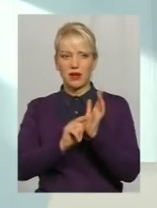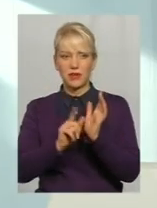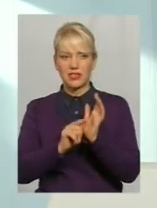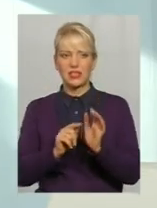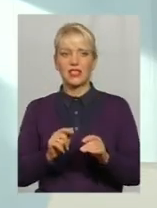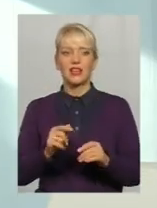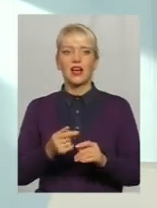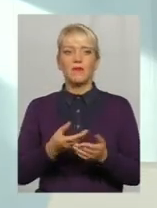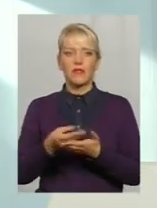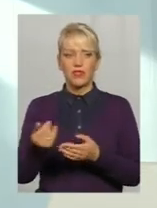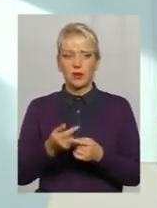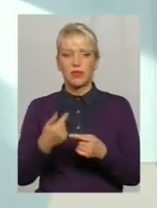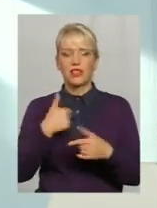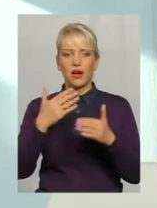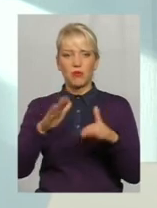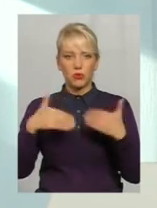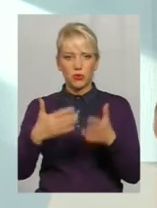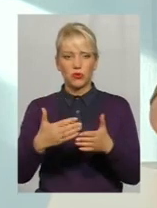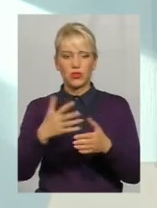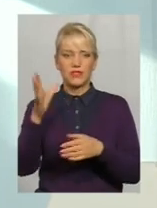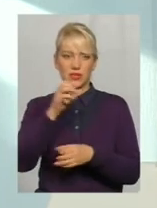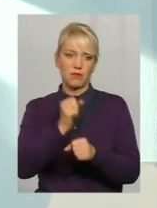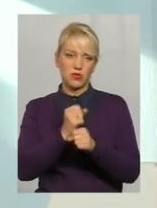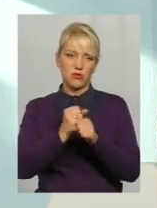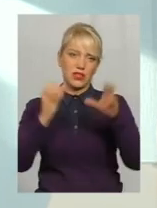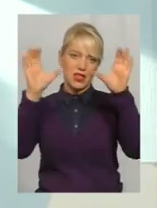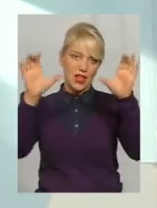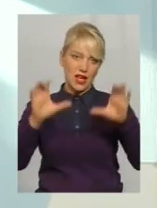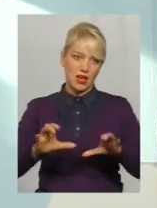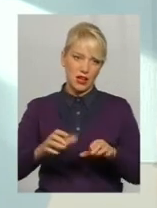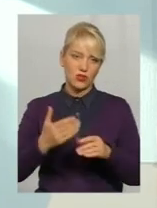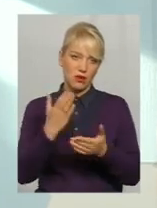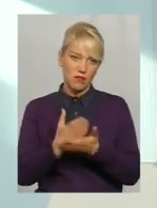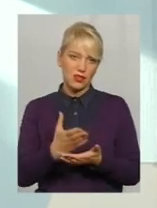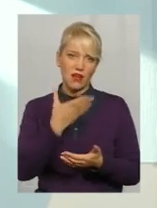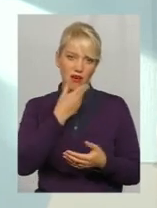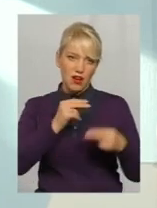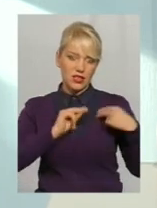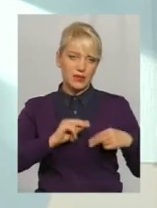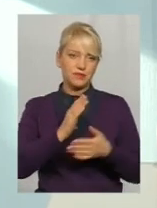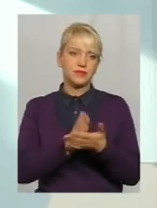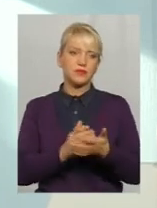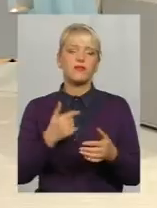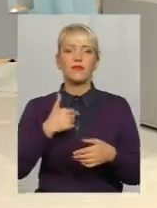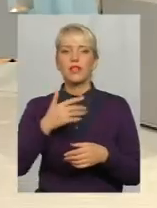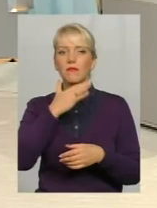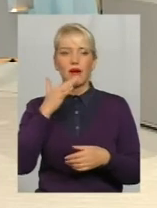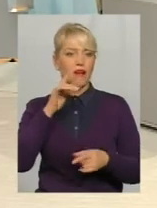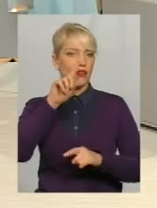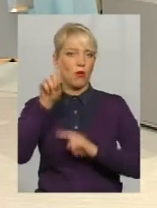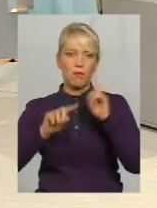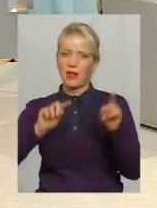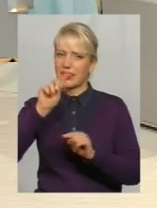всім працювати легально, заробляти легально і мати достойну біографію пенсійну. Що ж, дуже багато запитань ми